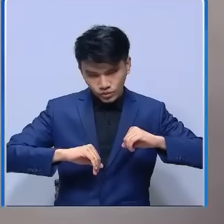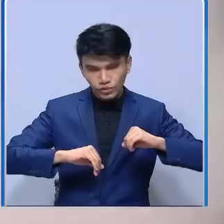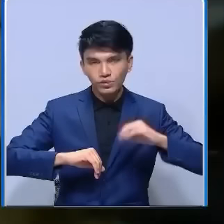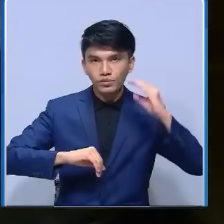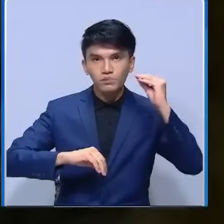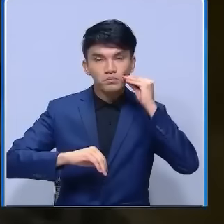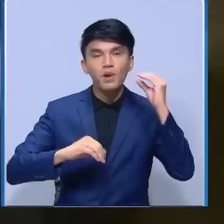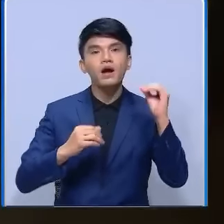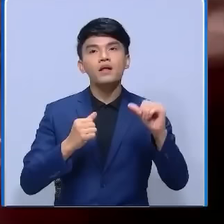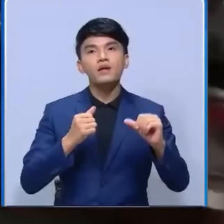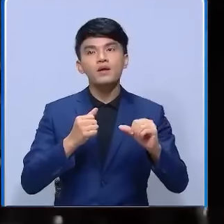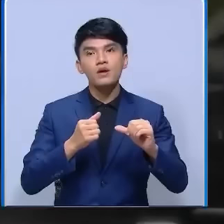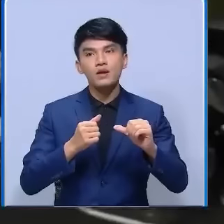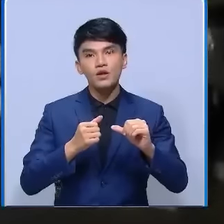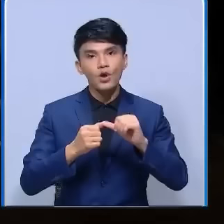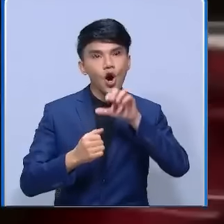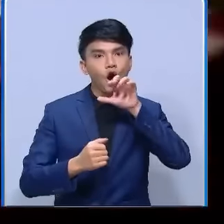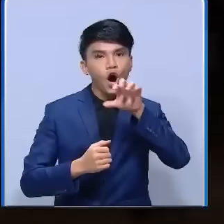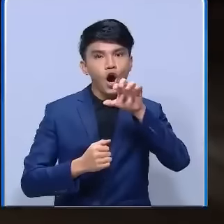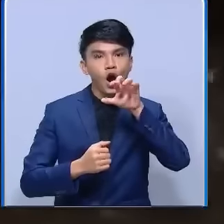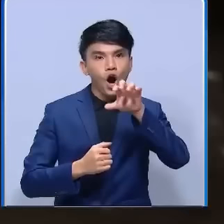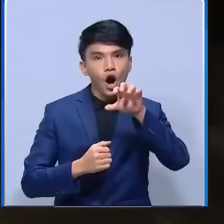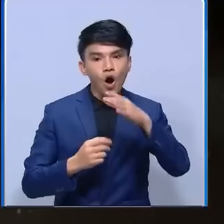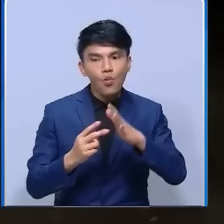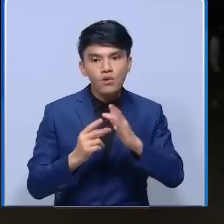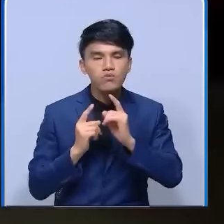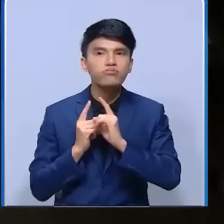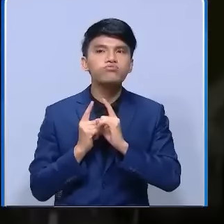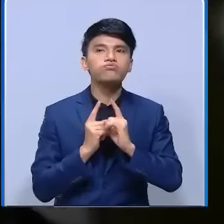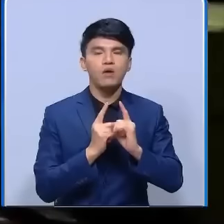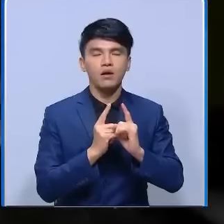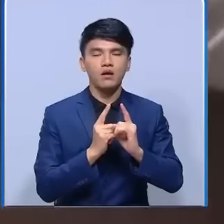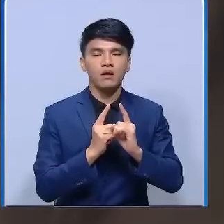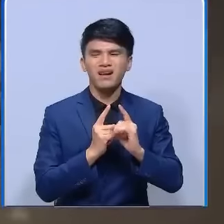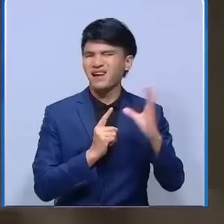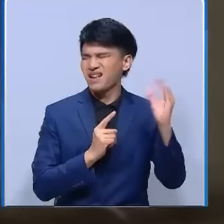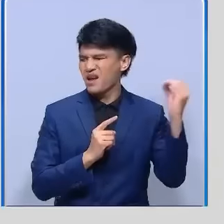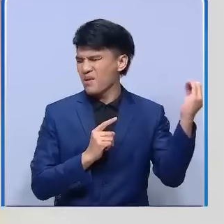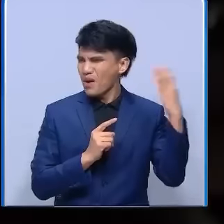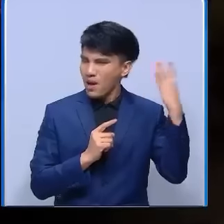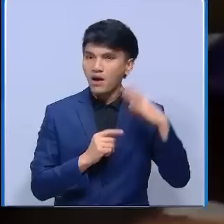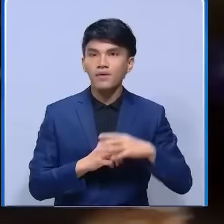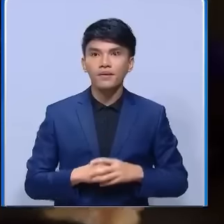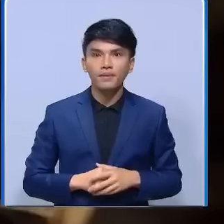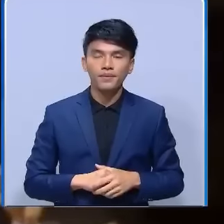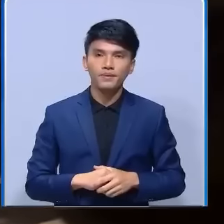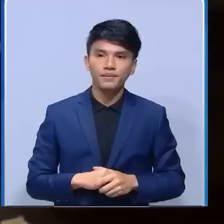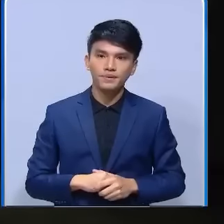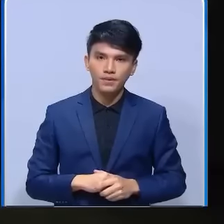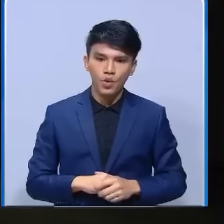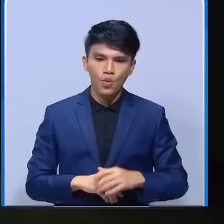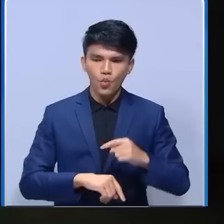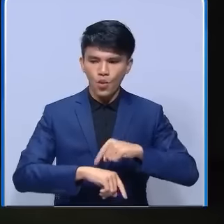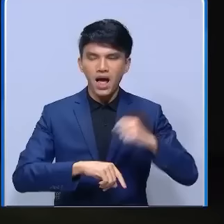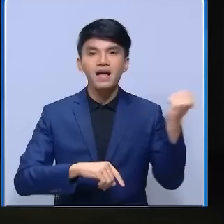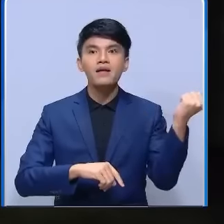นี้มีเสียงตะโกนท้าทายกันจากนั้นก็วิ่งไล่กันไปแล้วก็ได้ยินเสียงปืนดังขึ้นหลายนัดเหตุการณ์เกิดขึ้นตีสองที่ผ่าน